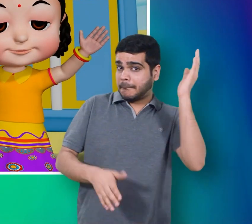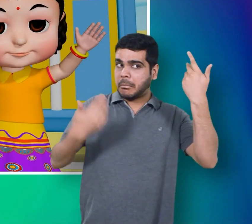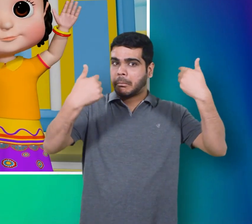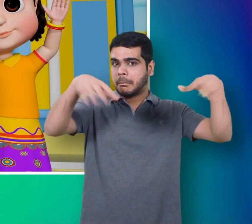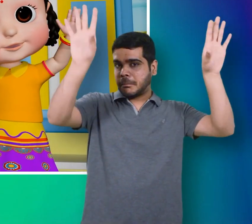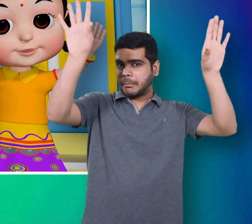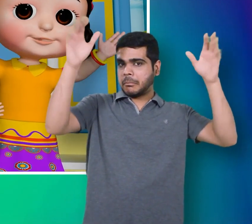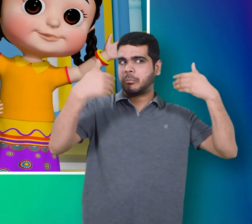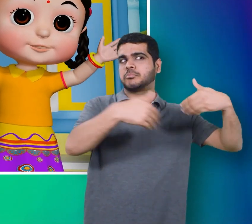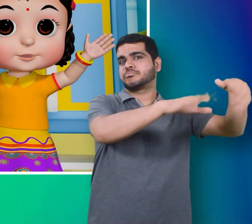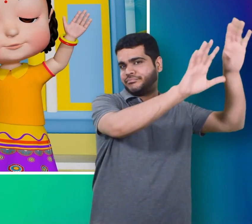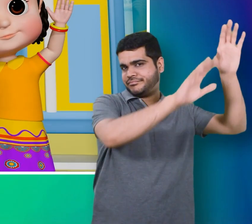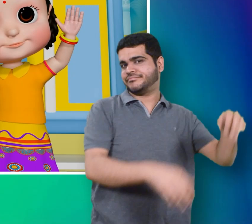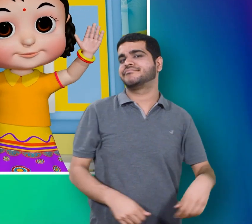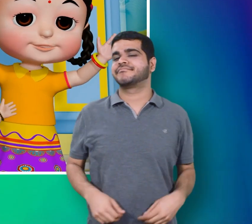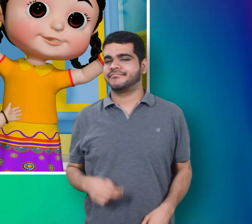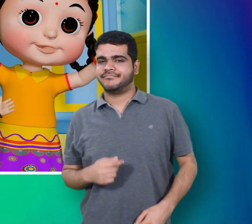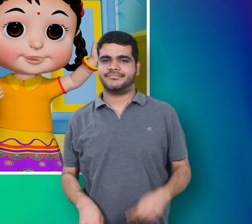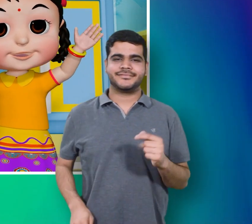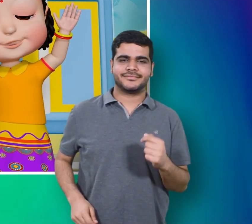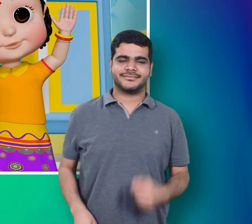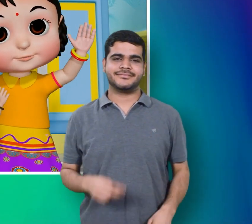भाग गए कीटाणु सारे,